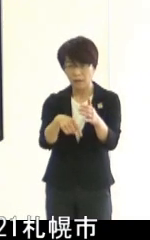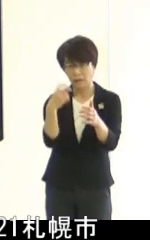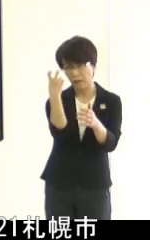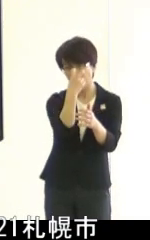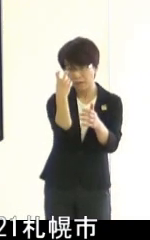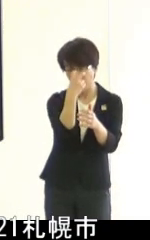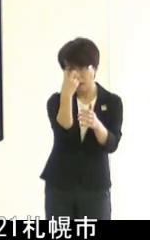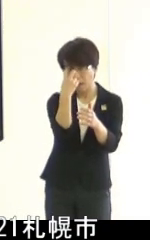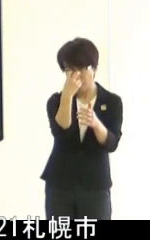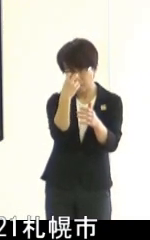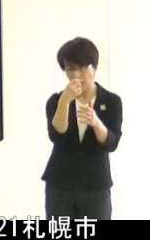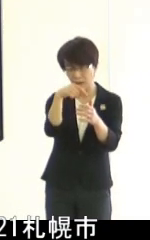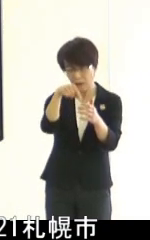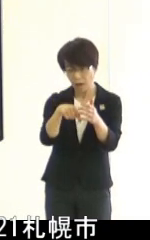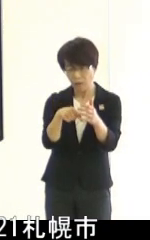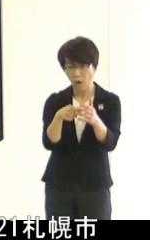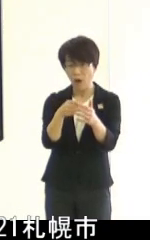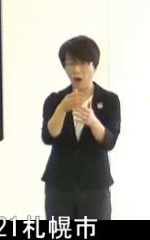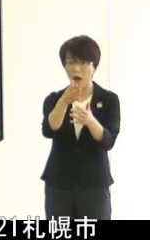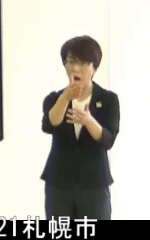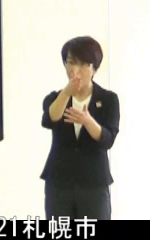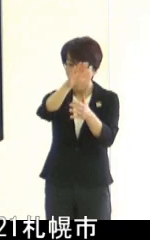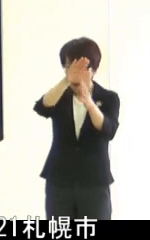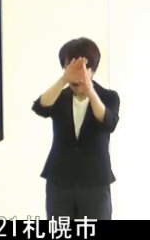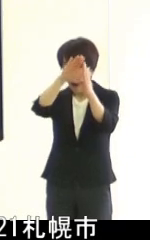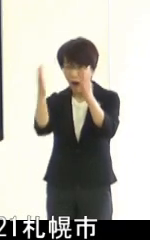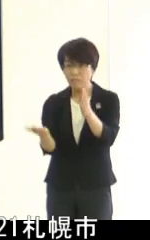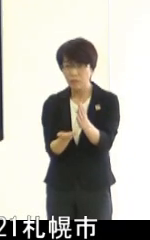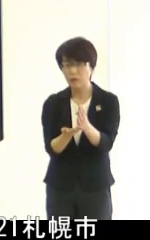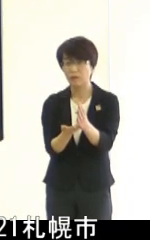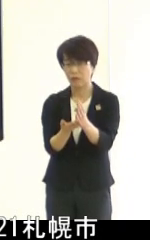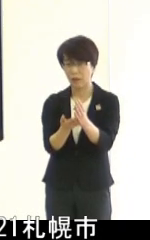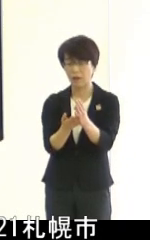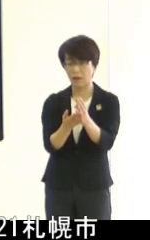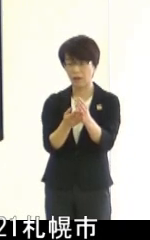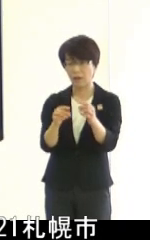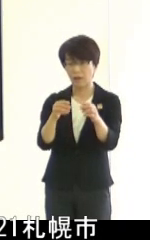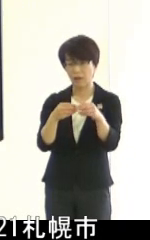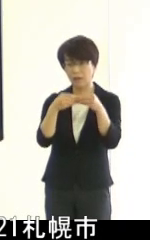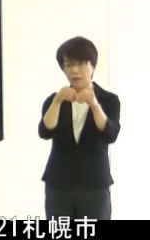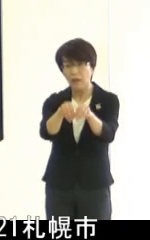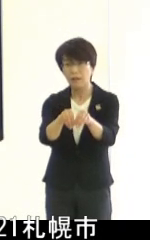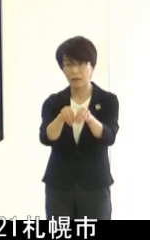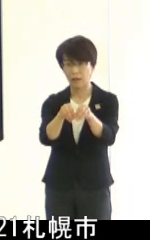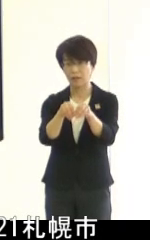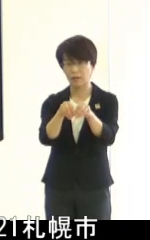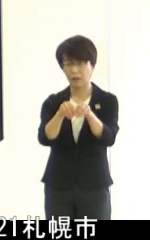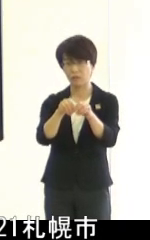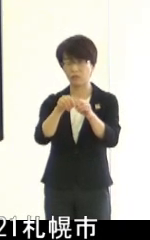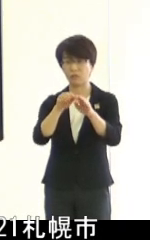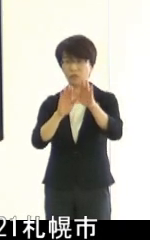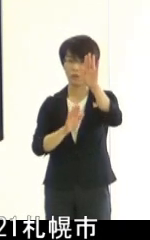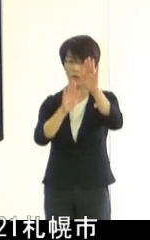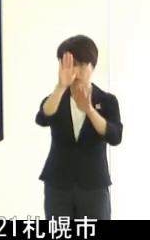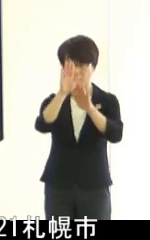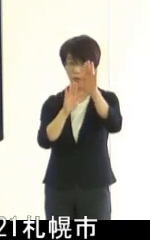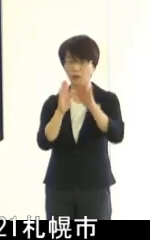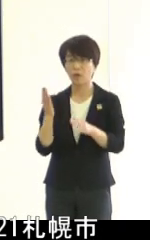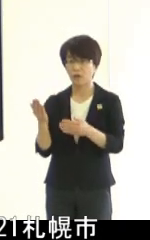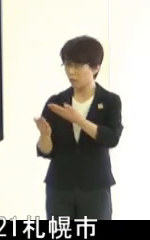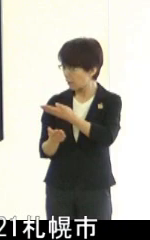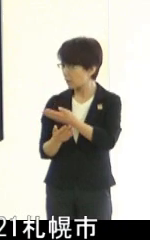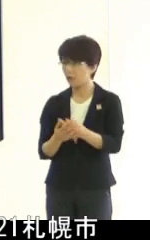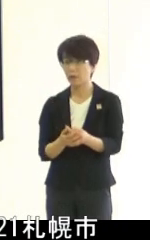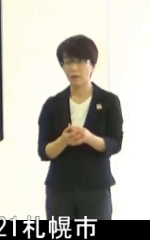したところ約半数の人が平均で観戦をしているという状況がございます